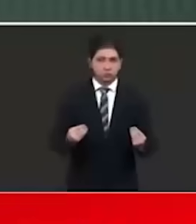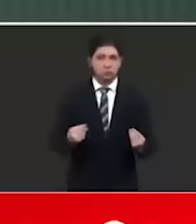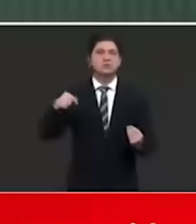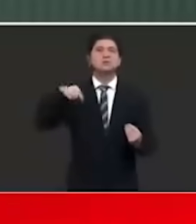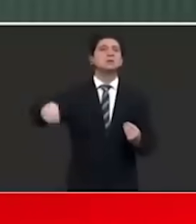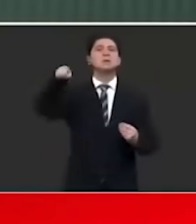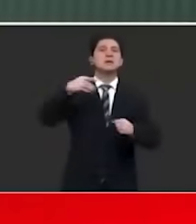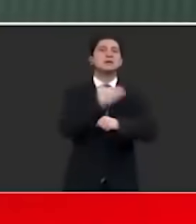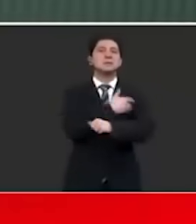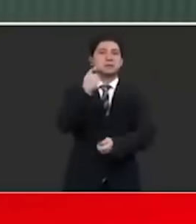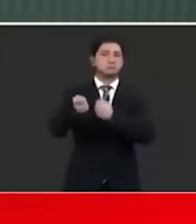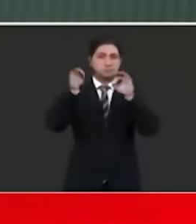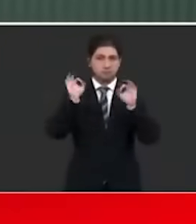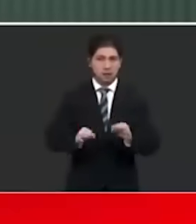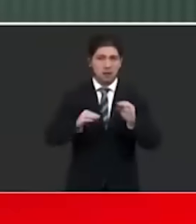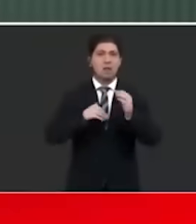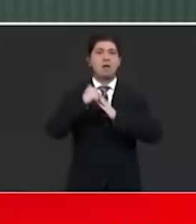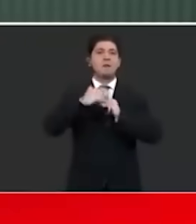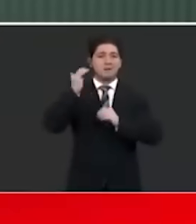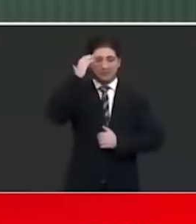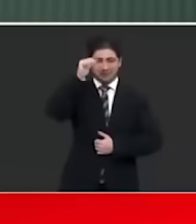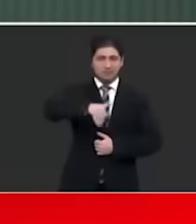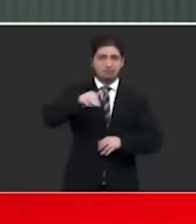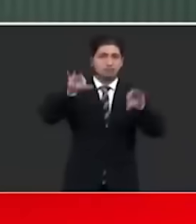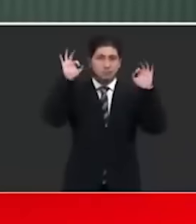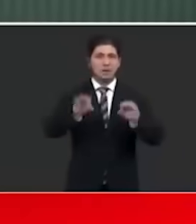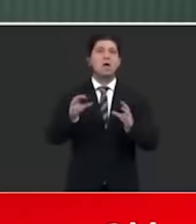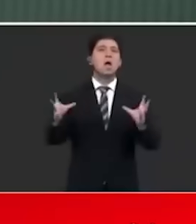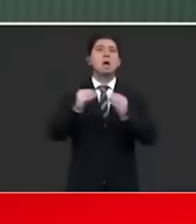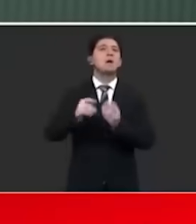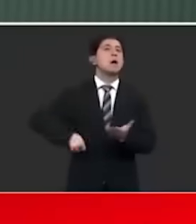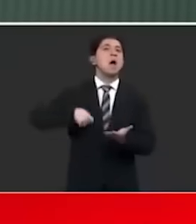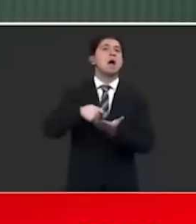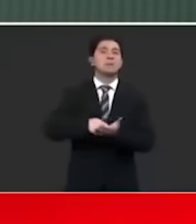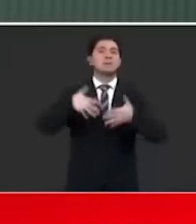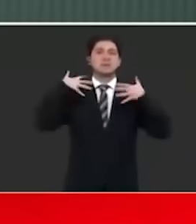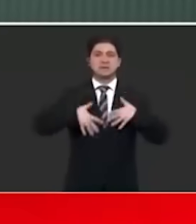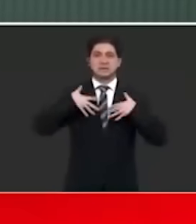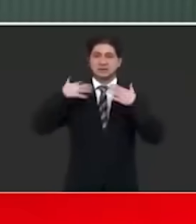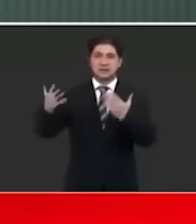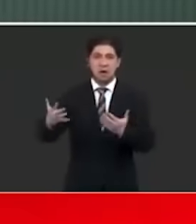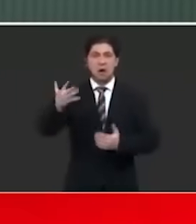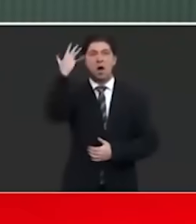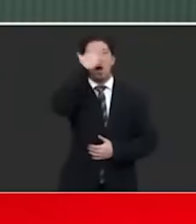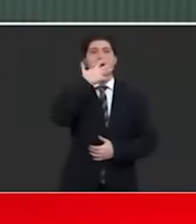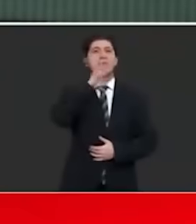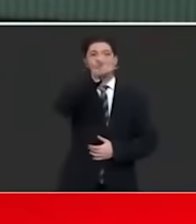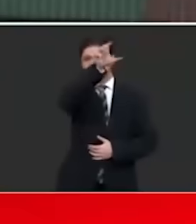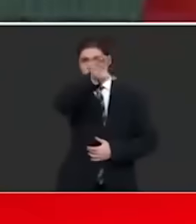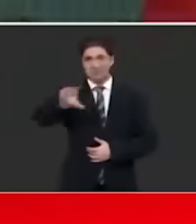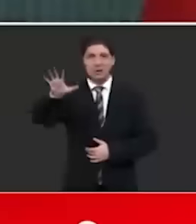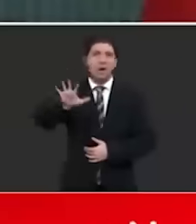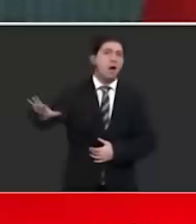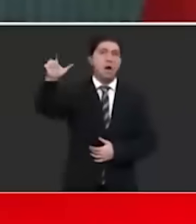verdiğimiz, gerekse temelini attığımız tüm bu yatırımların Rize'ye ve Karadeniz bölgemize